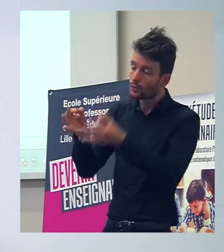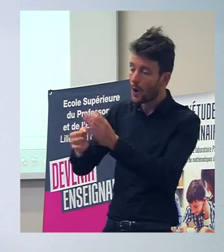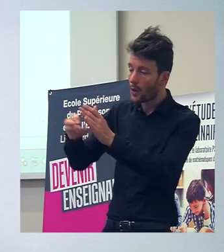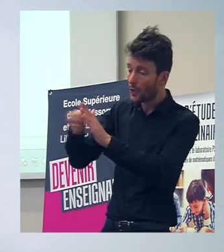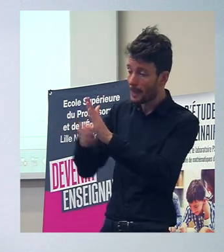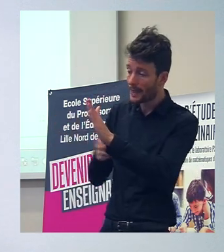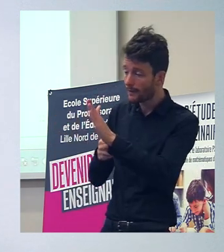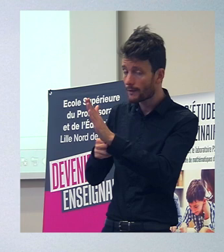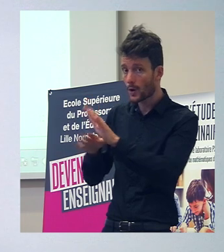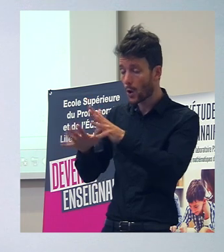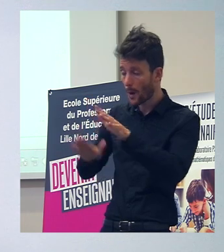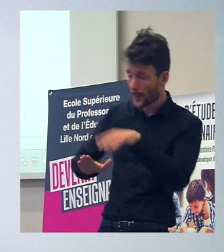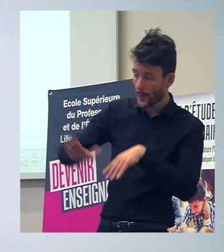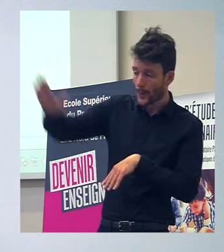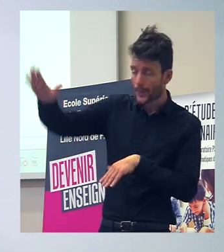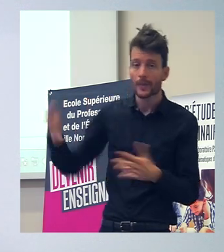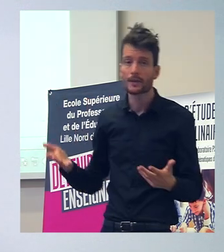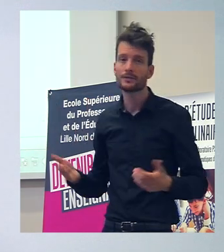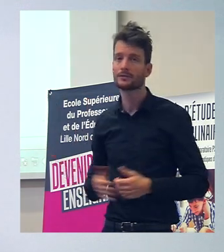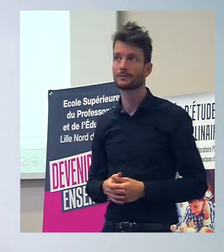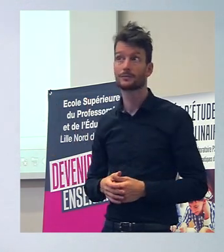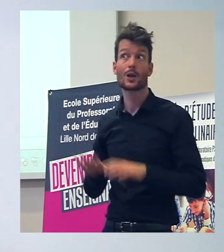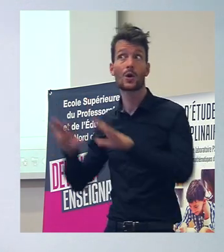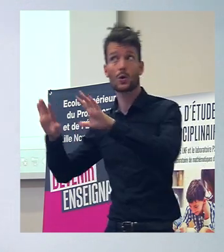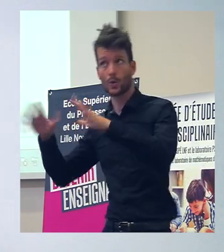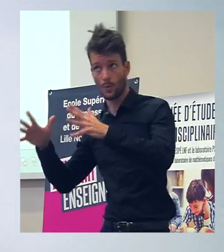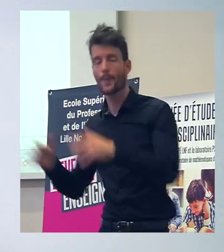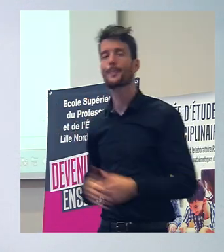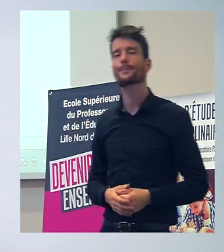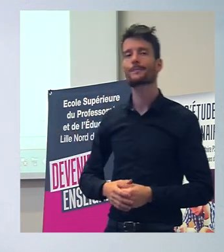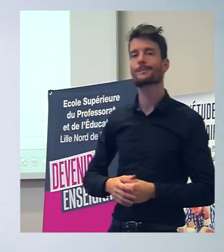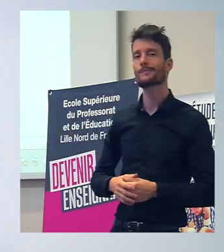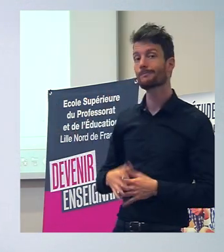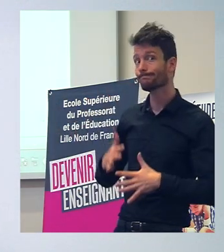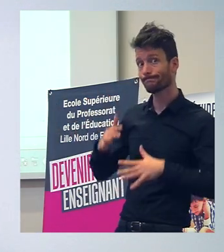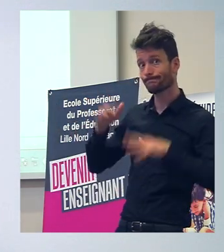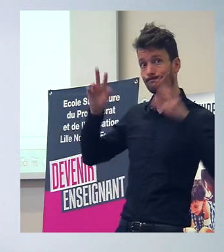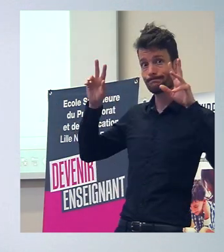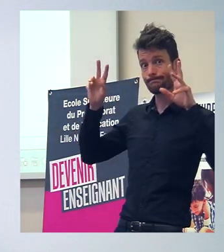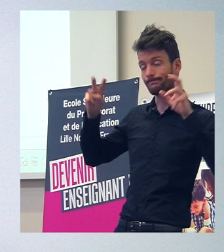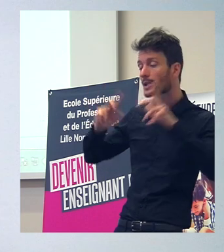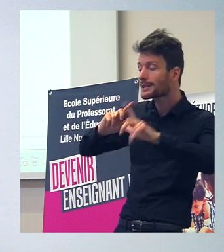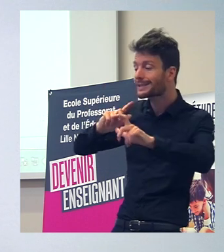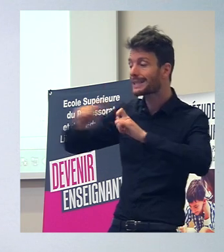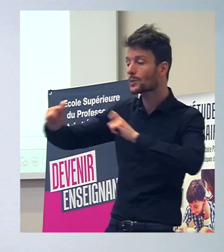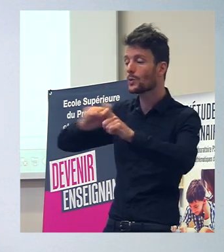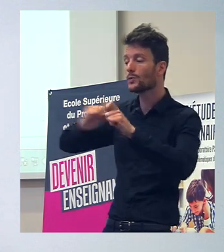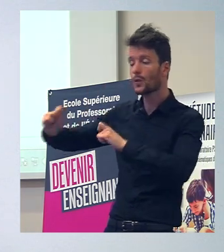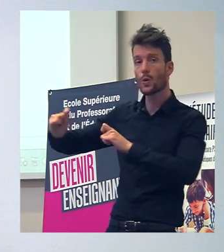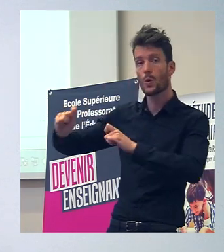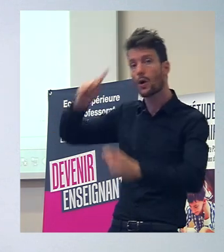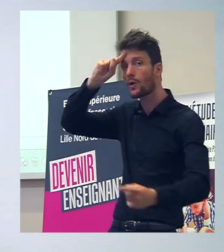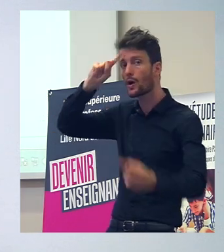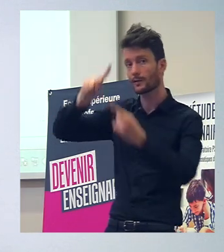normatif en pratiquant de façon régulière la discussion avisée